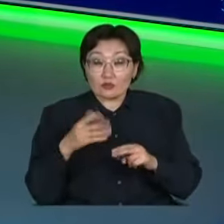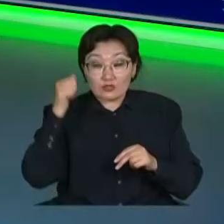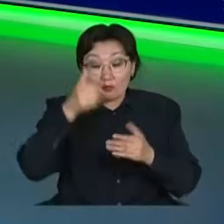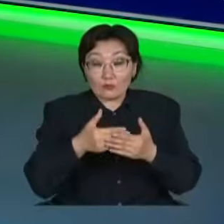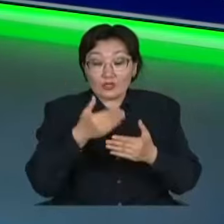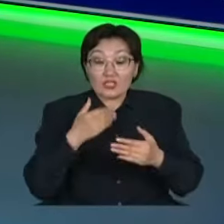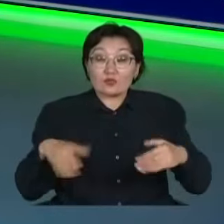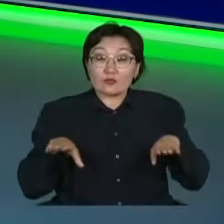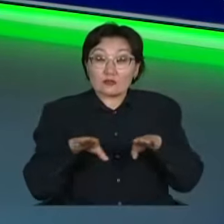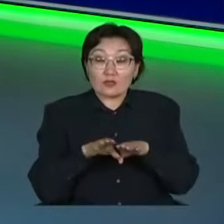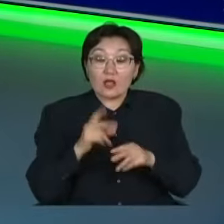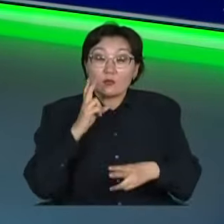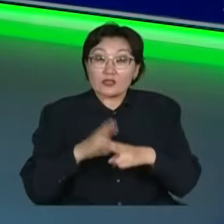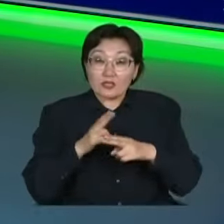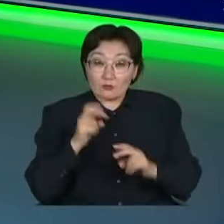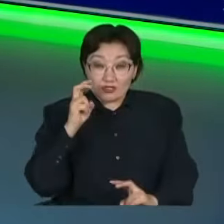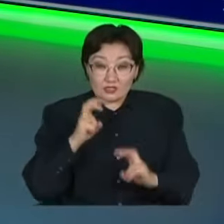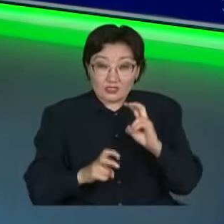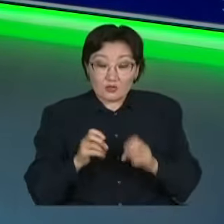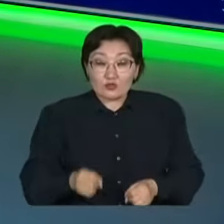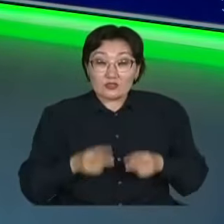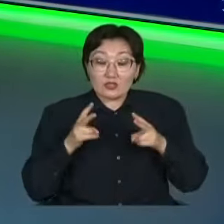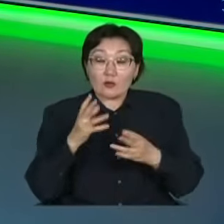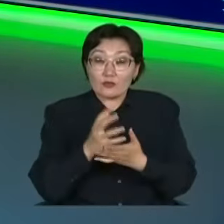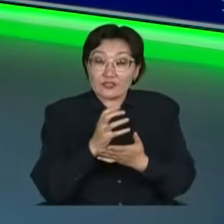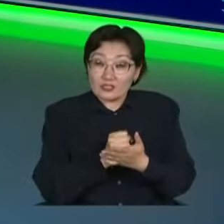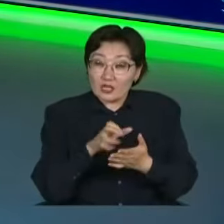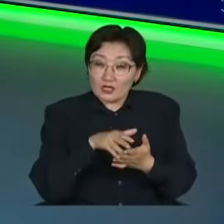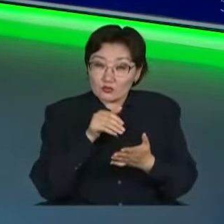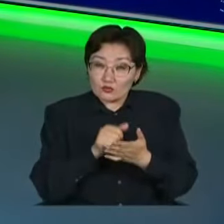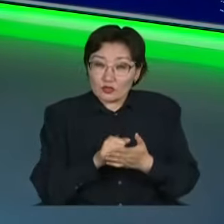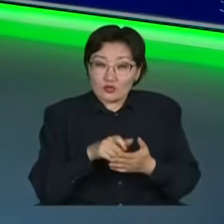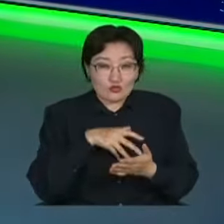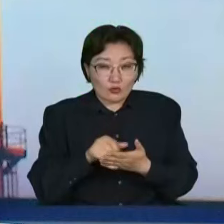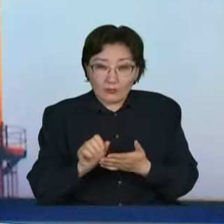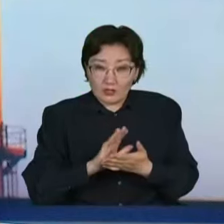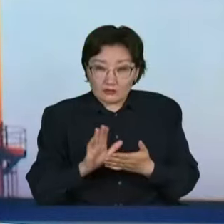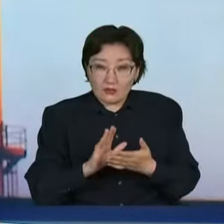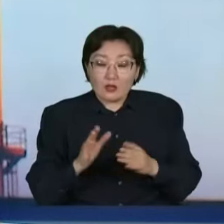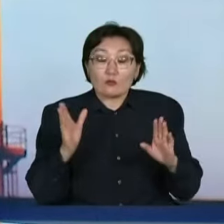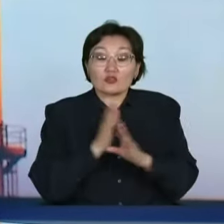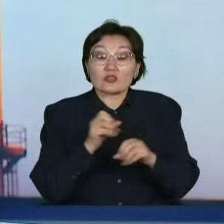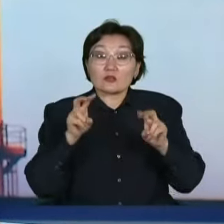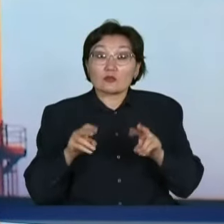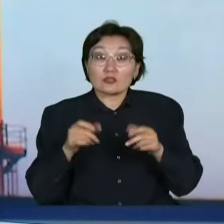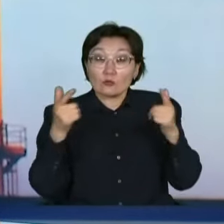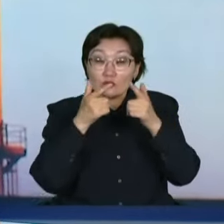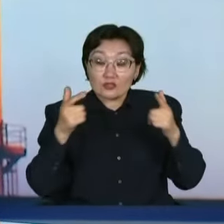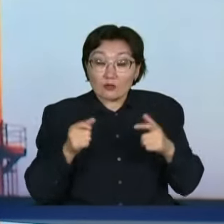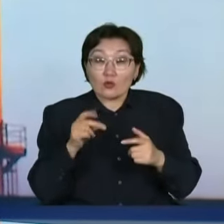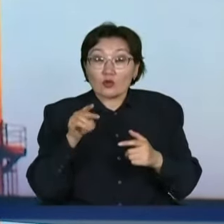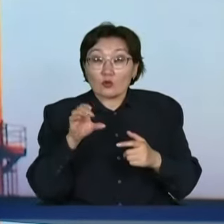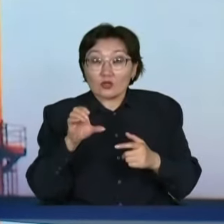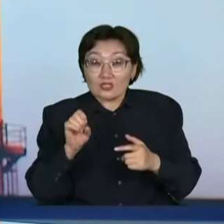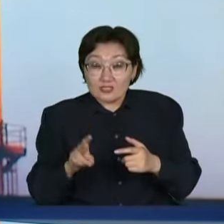бұрын жабылып қалған металлургия комбинатының зиянды қоймасы әлі күнге дейін жойылмаған. Экологтардың айтуынша, онда қорғасын